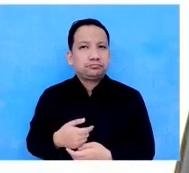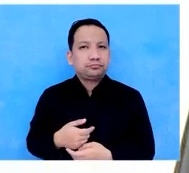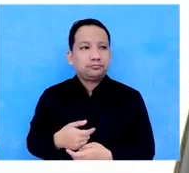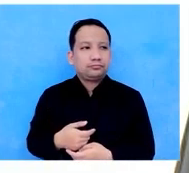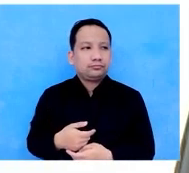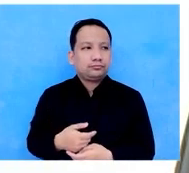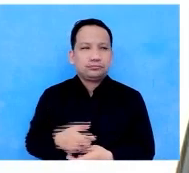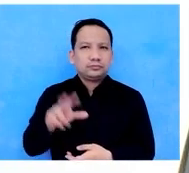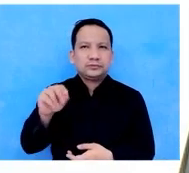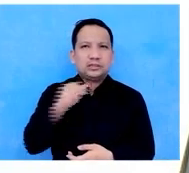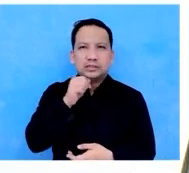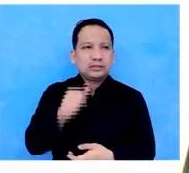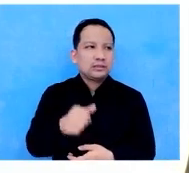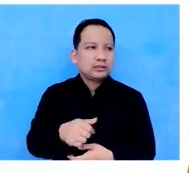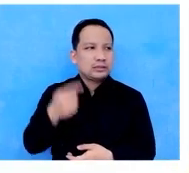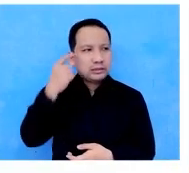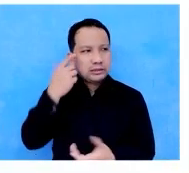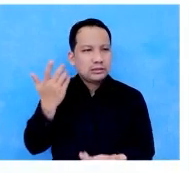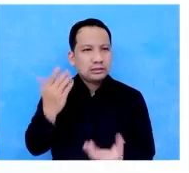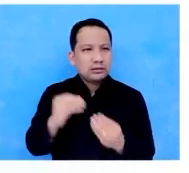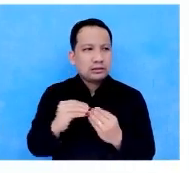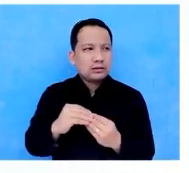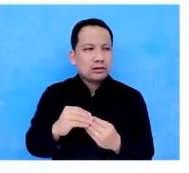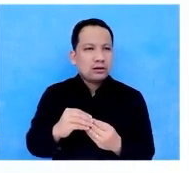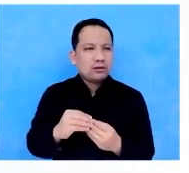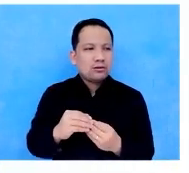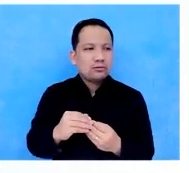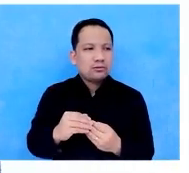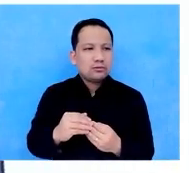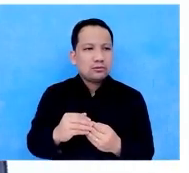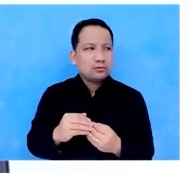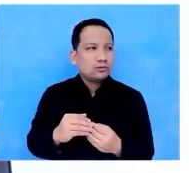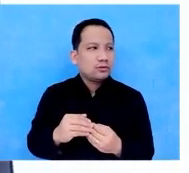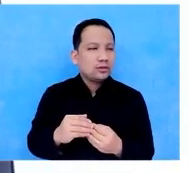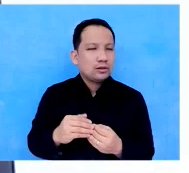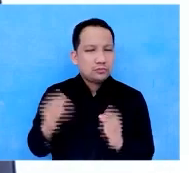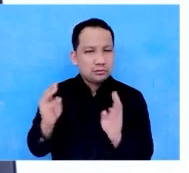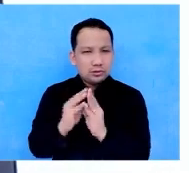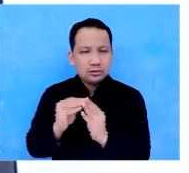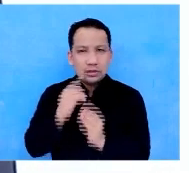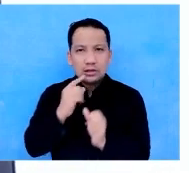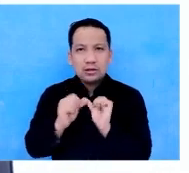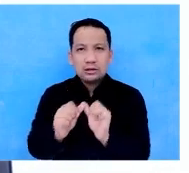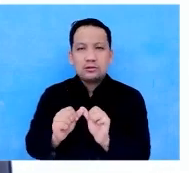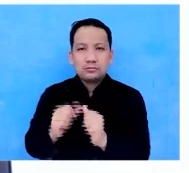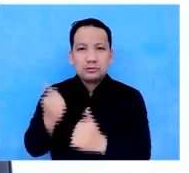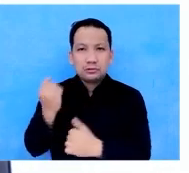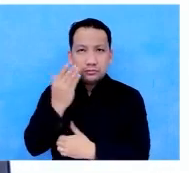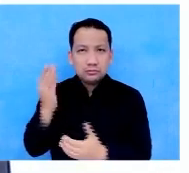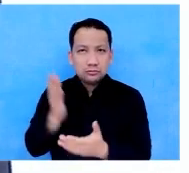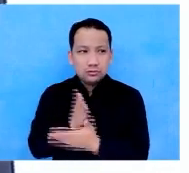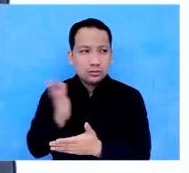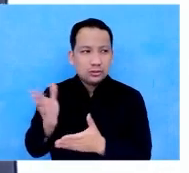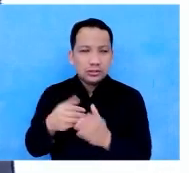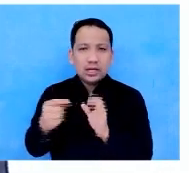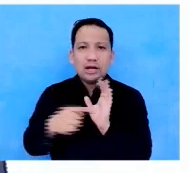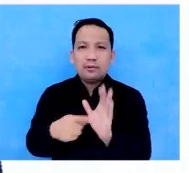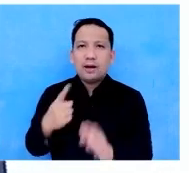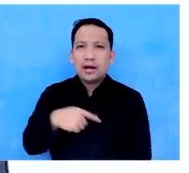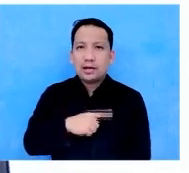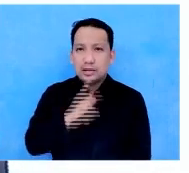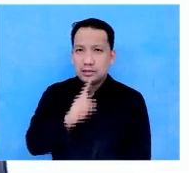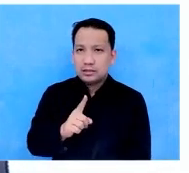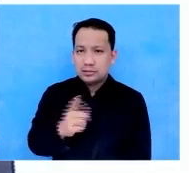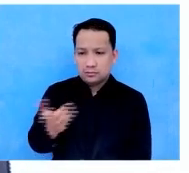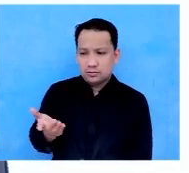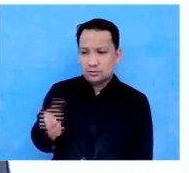So I don't really think that it is the right place for a military man. to go because unless